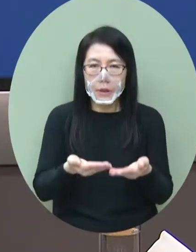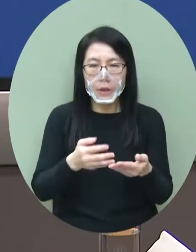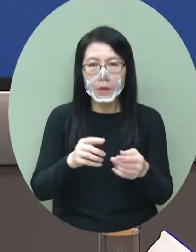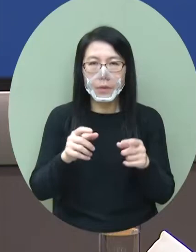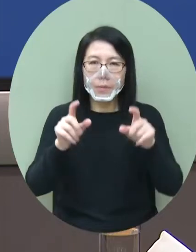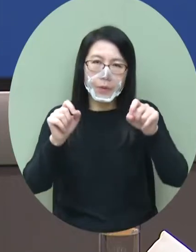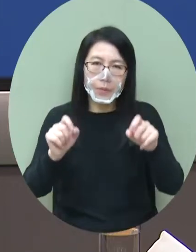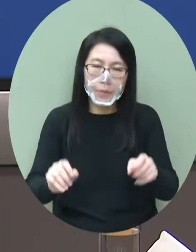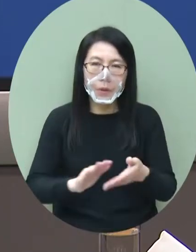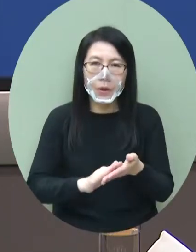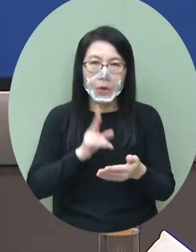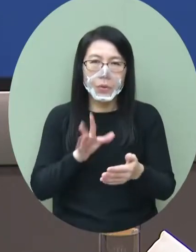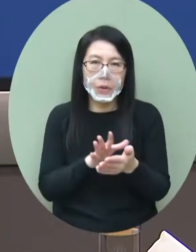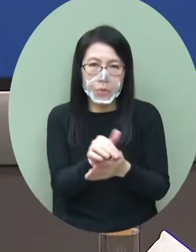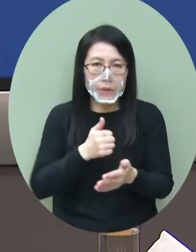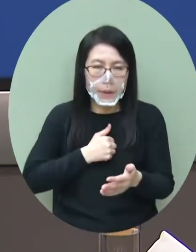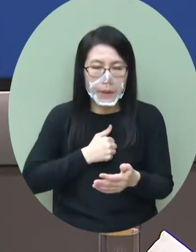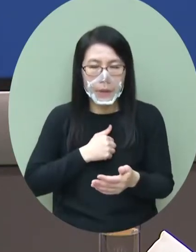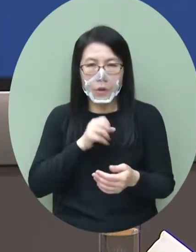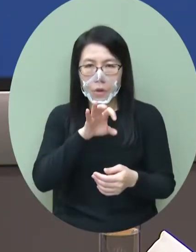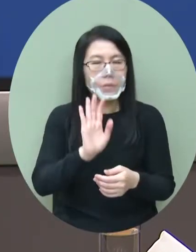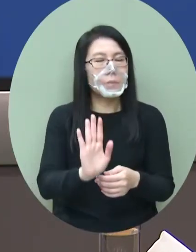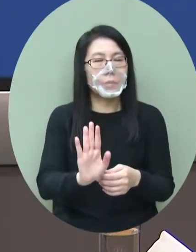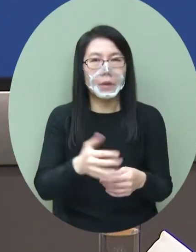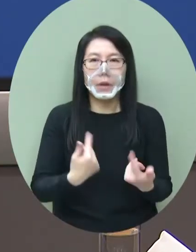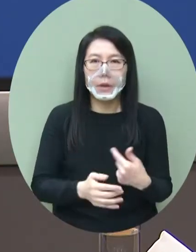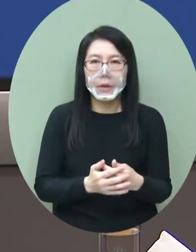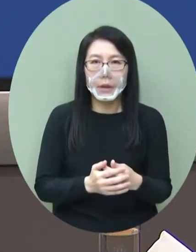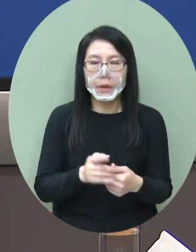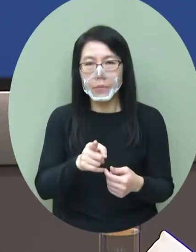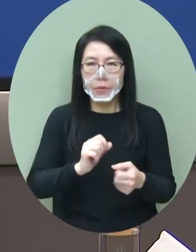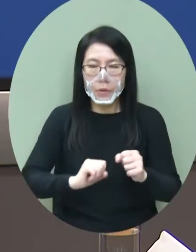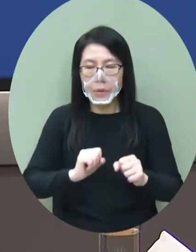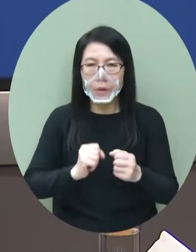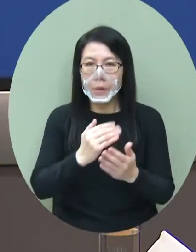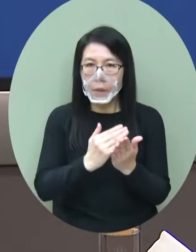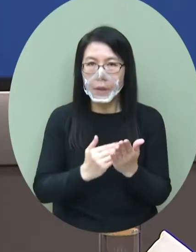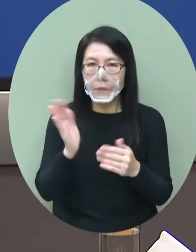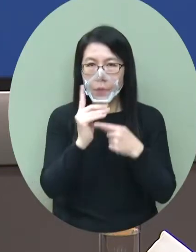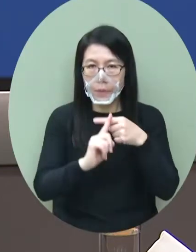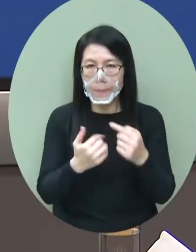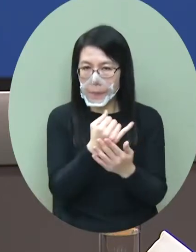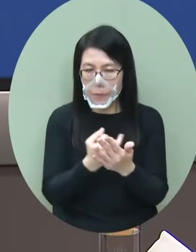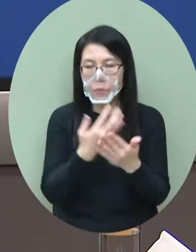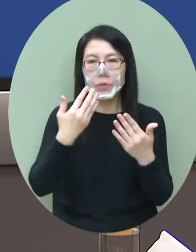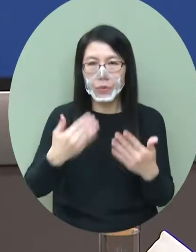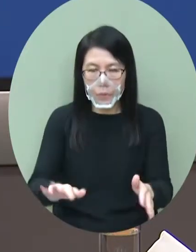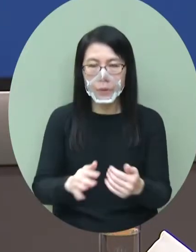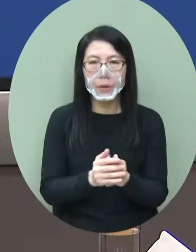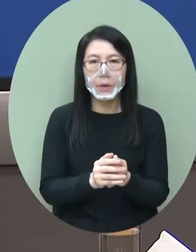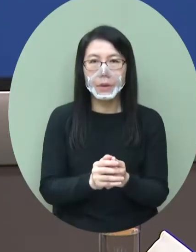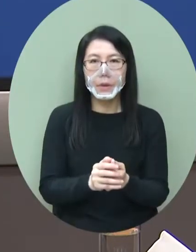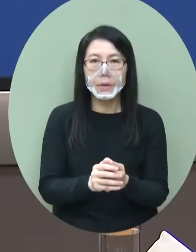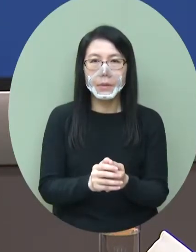想在这详细的好像一个专家的去说，不过呢，每一个这个举措呢，都是经过风险评